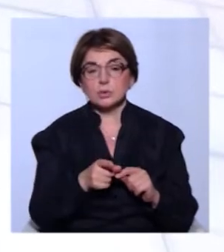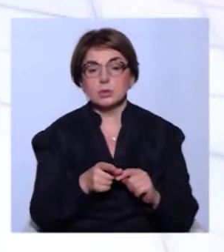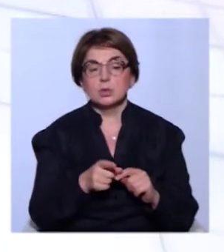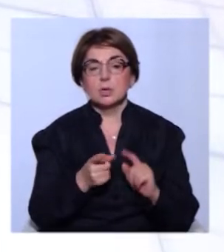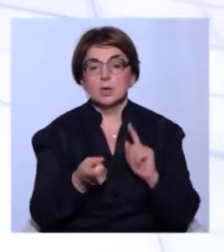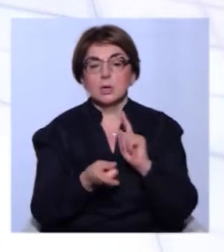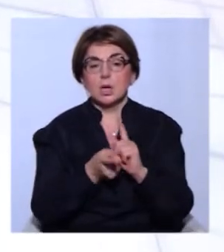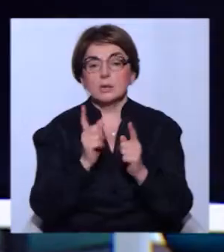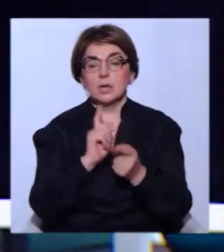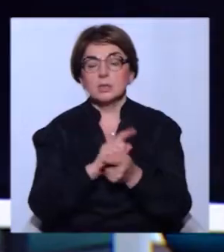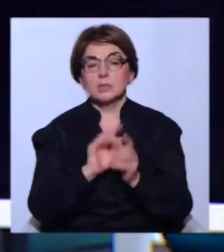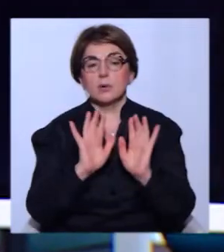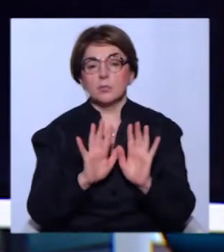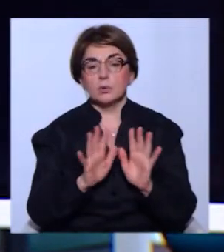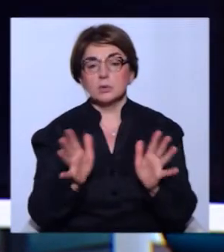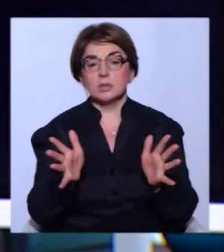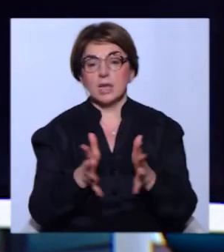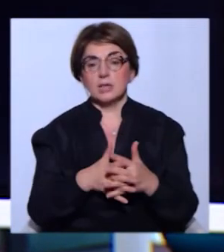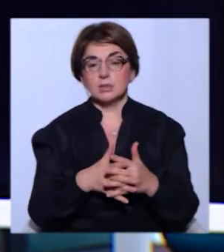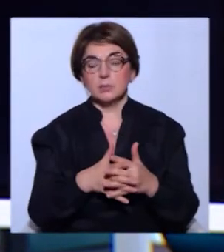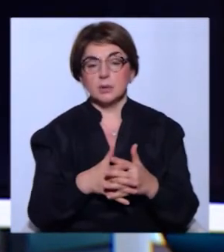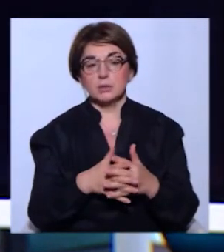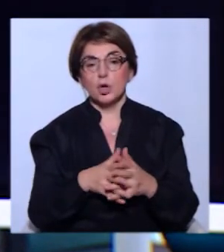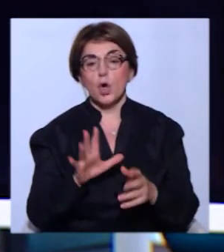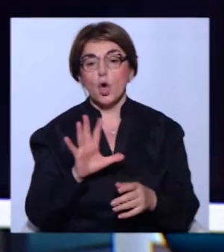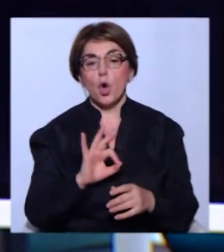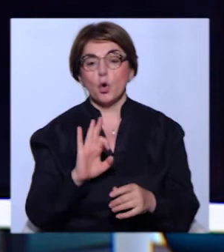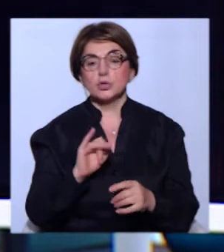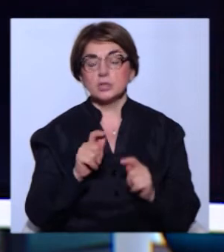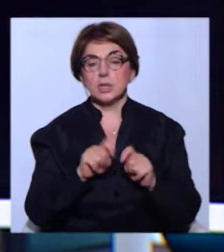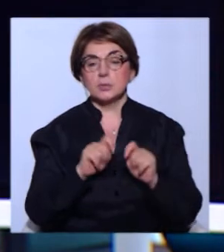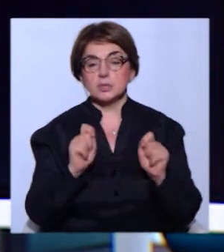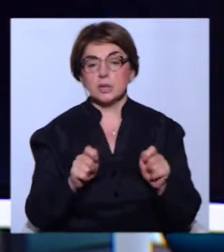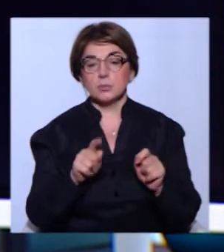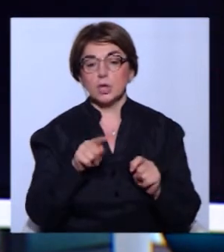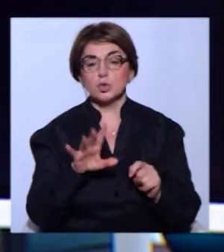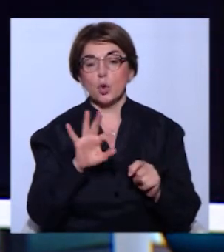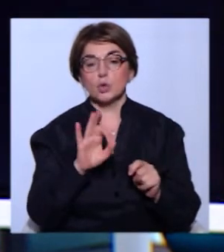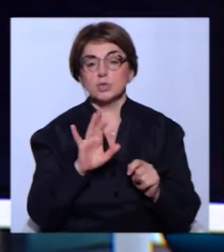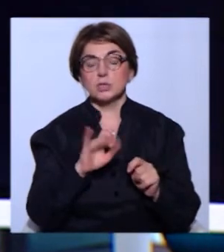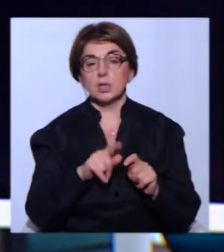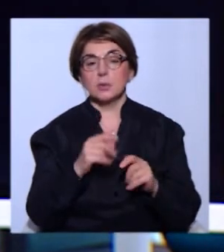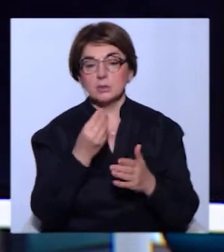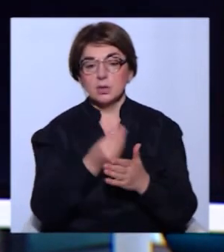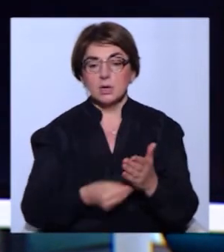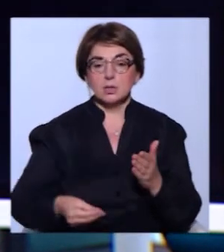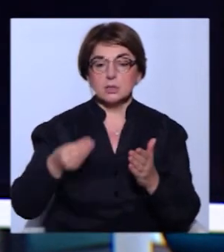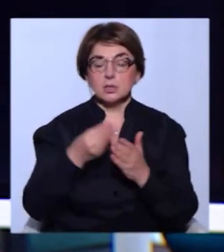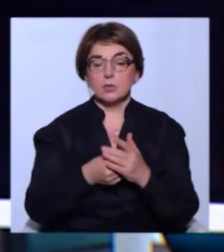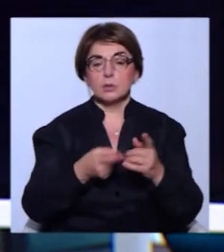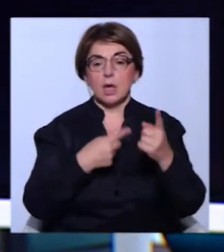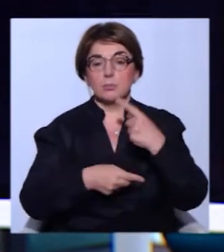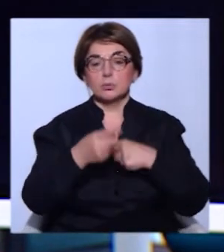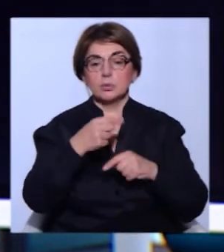აზოტი გადაიქცევა ხოლმე ნაერთებად, ოქსიდები წარმოიქმნება და ეს ოქსიდები კვლავ